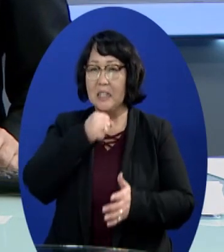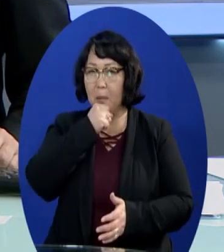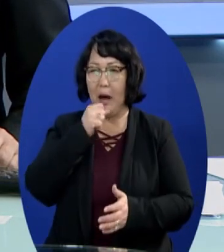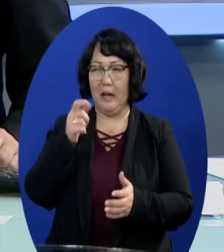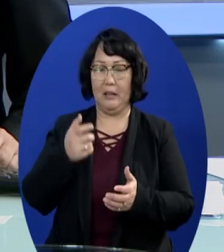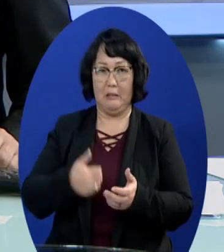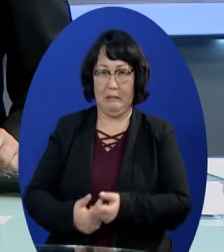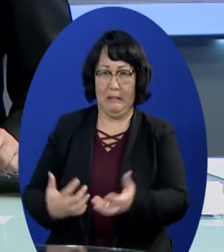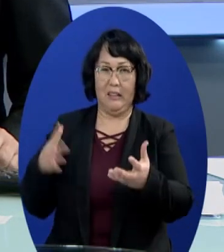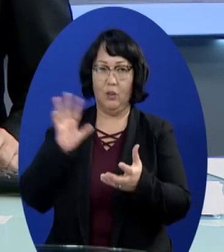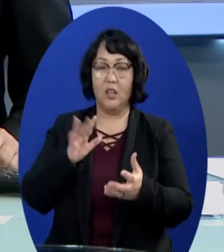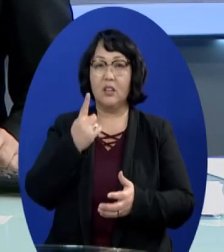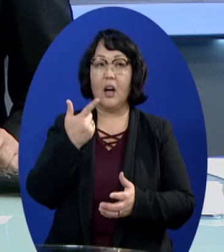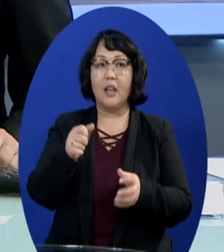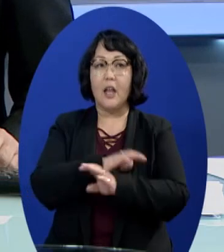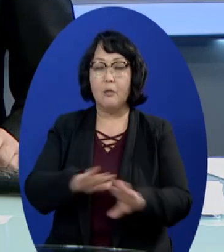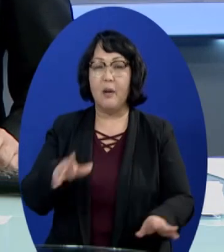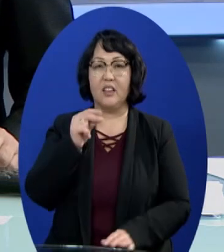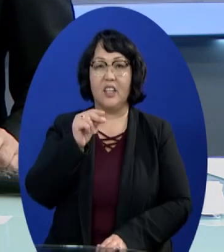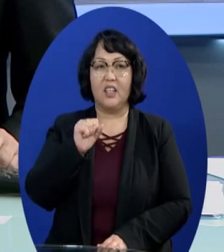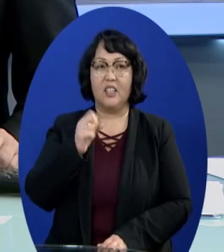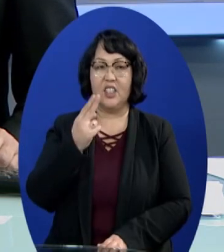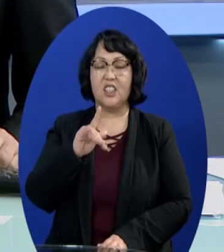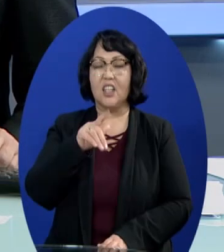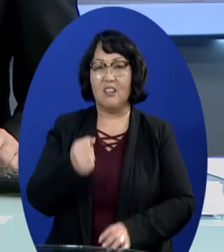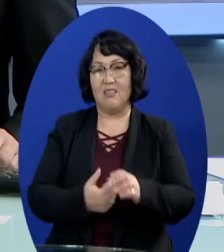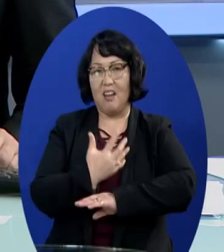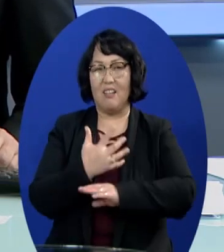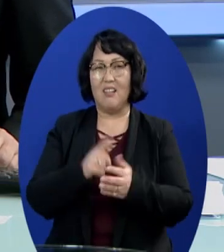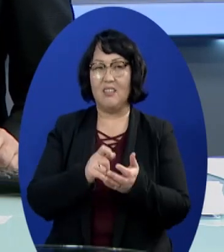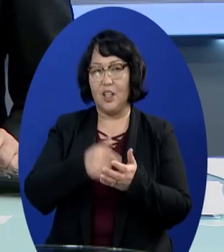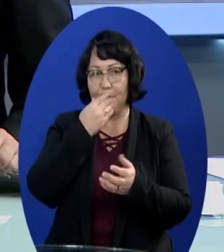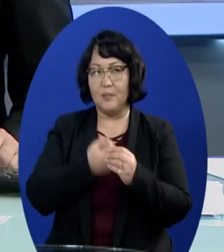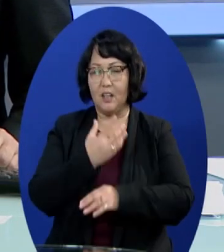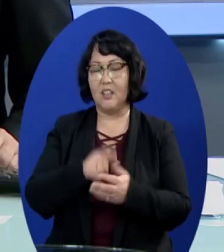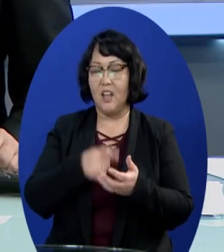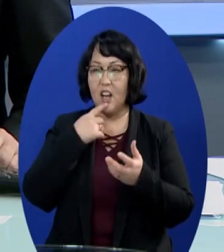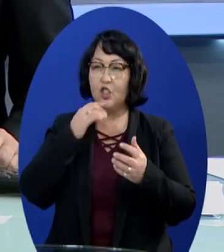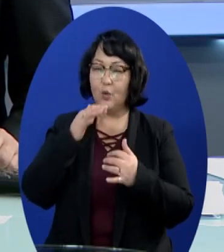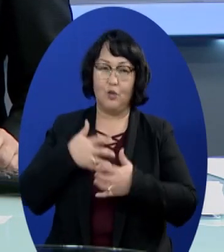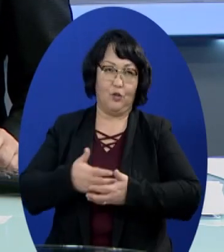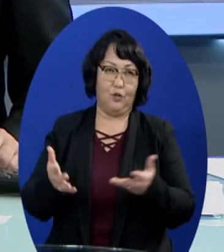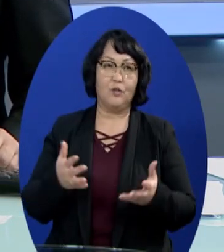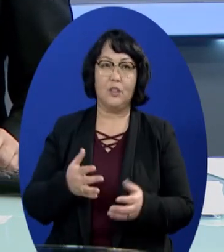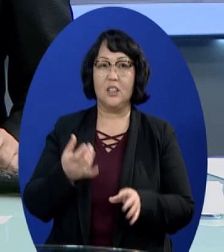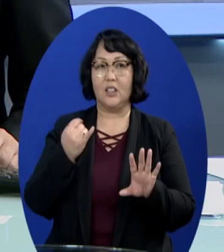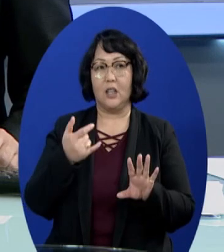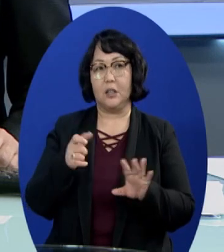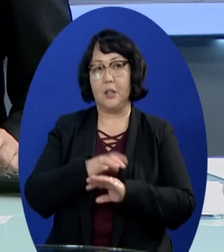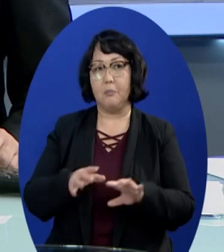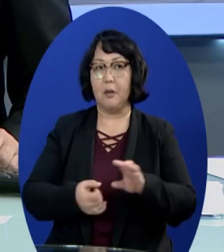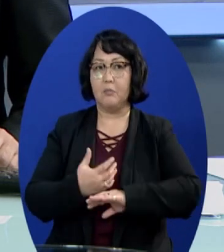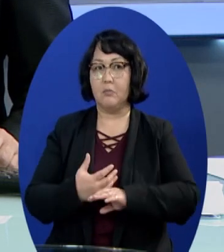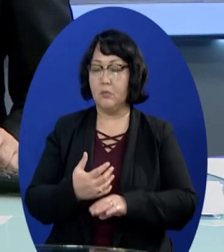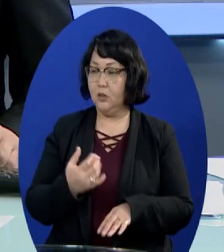талбайд чацарган тарих хэмээн зөвлөдөг байна. Өнгөрсөн жилийн Өндөр хангай сум 60 гаруй тонн ургац хураан авч аймагтаа тэргүүлэх хэмжээнд хүрсэн